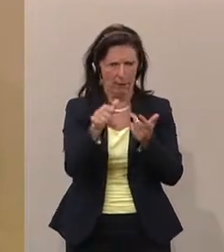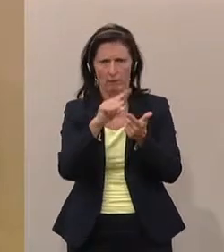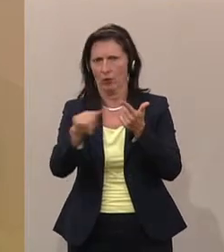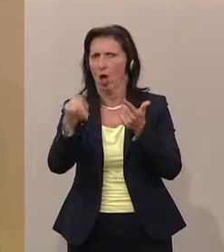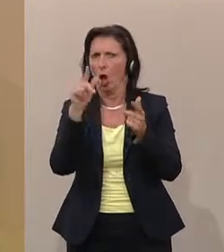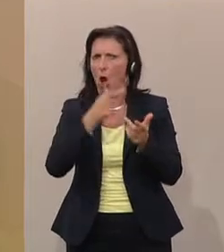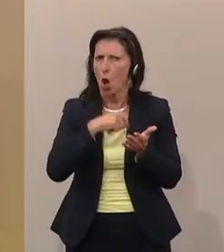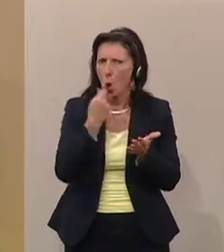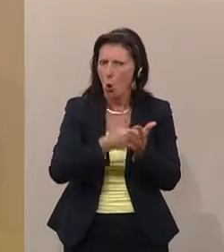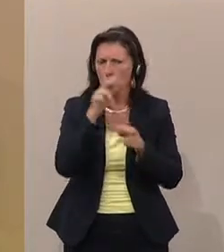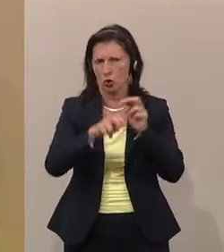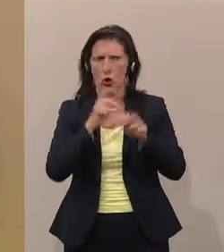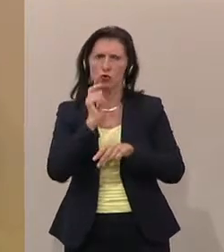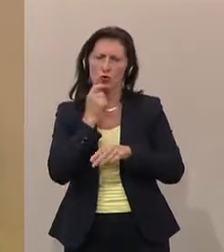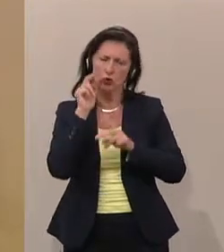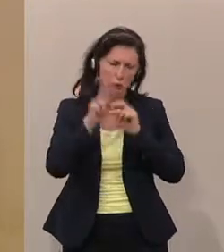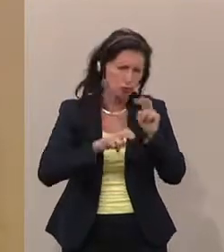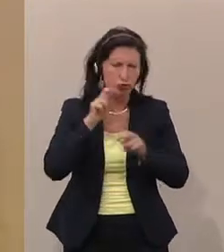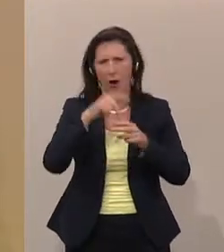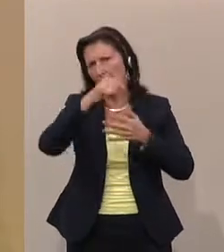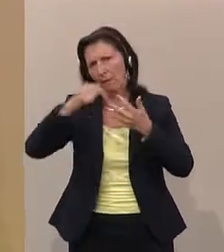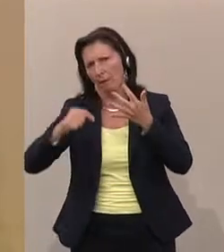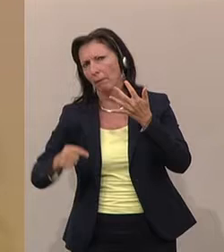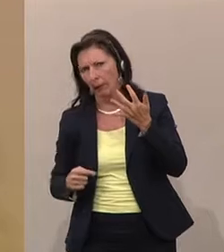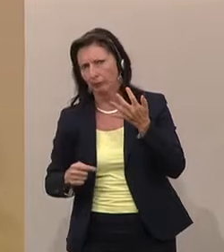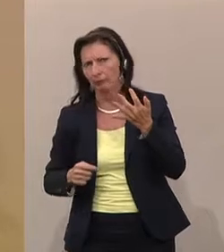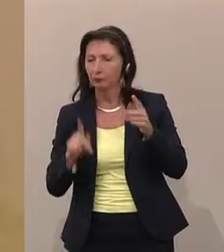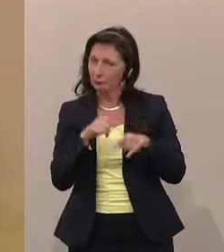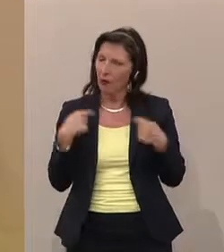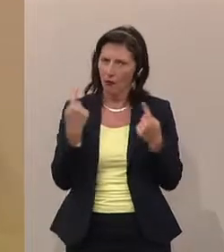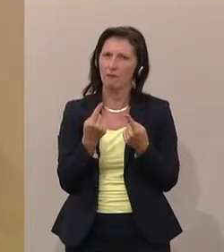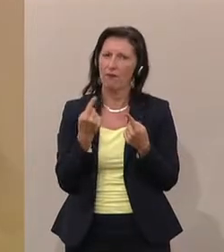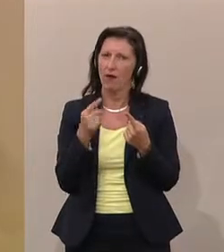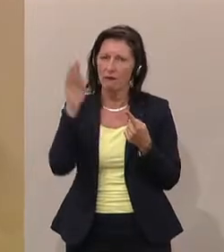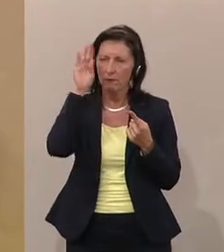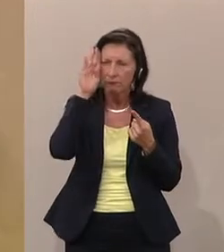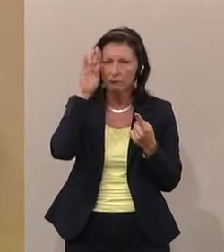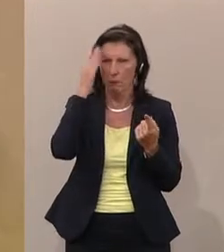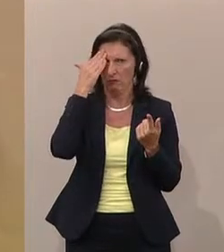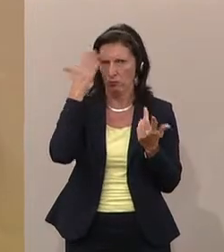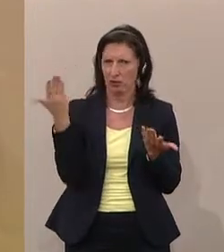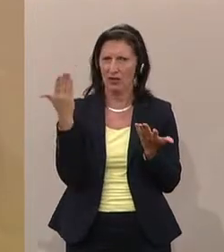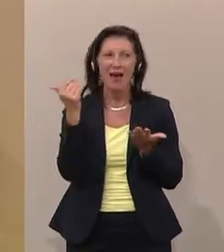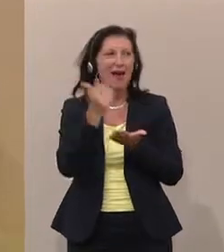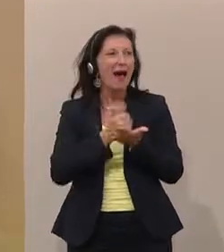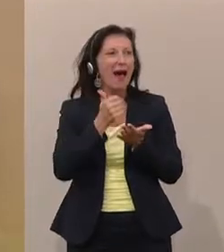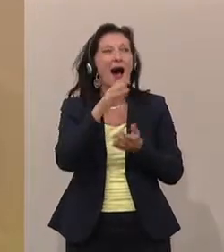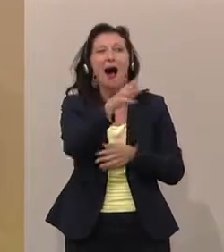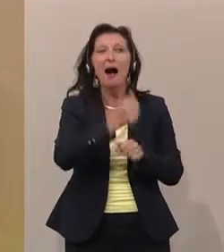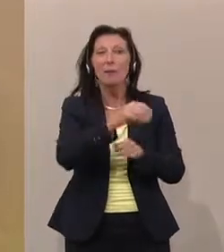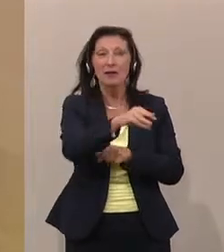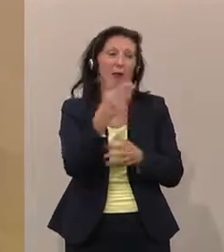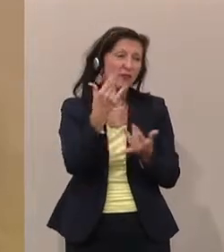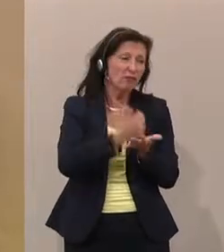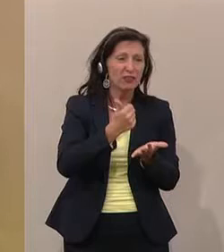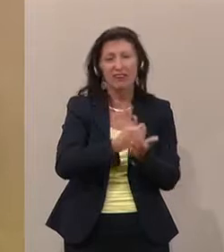Lohnsteuern, Umsatzsteuern, Konsumsteuern etc. besteht. Das, was wir wissen, ist unabhängig vom Einkommen bei Arbeitnehmern, ob die 1.000